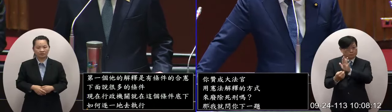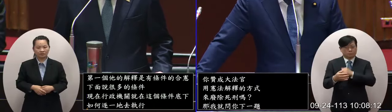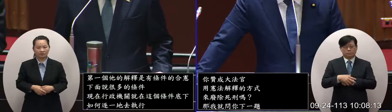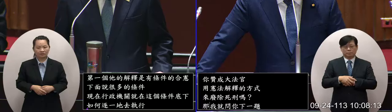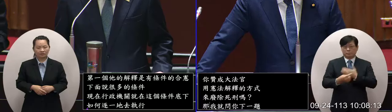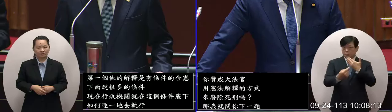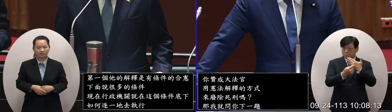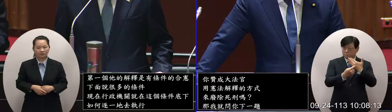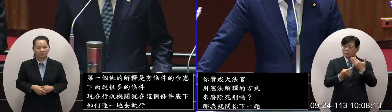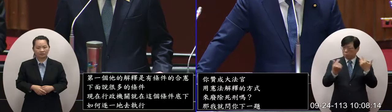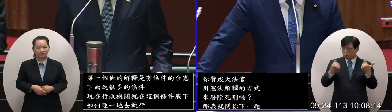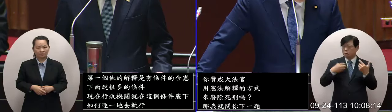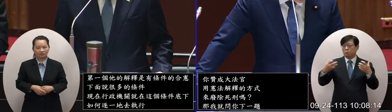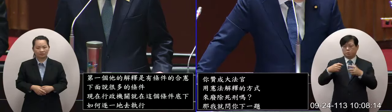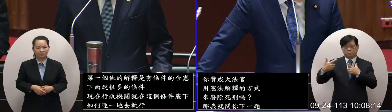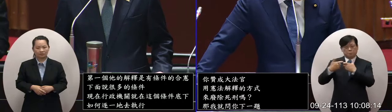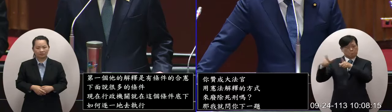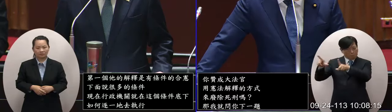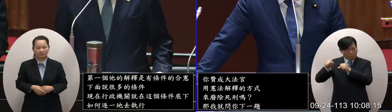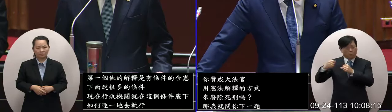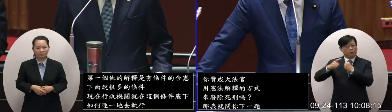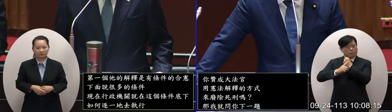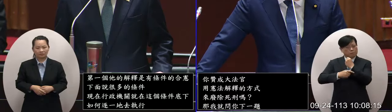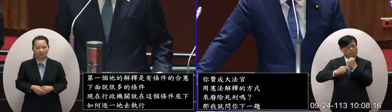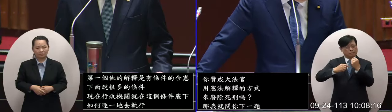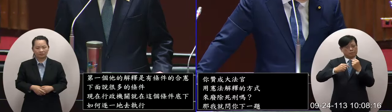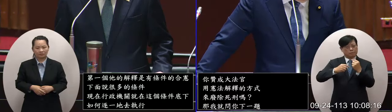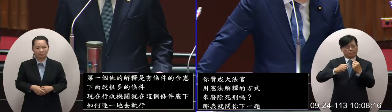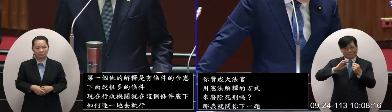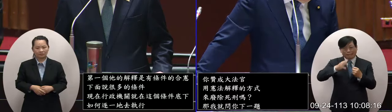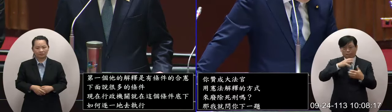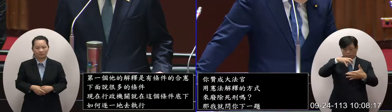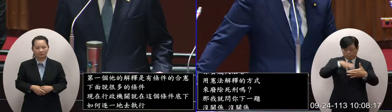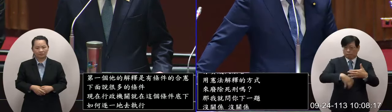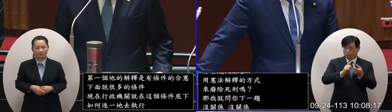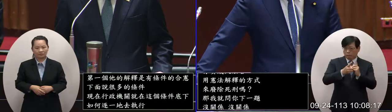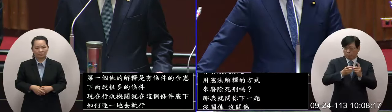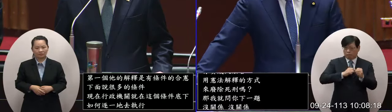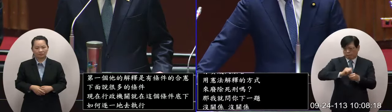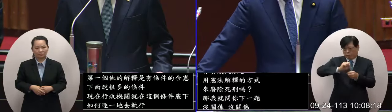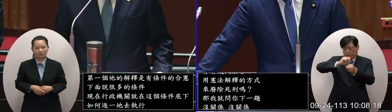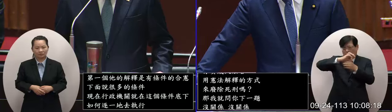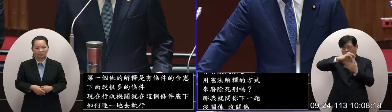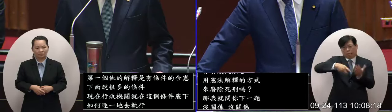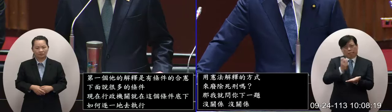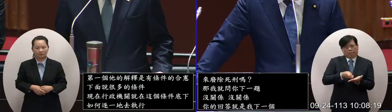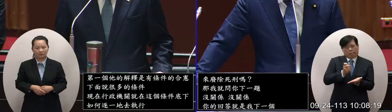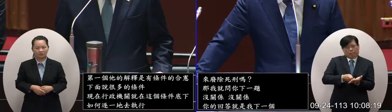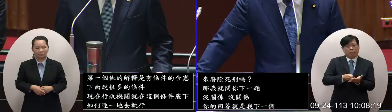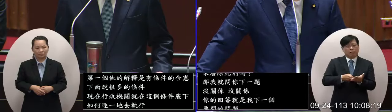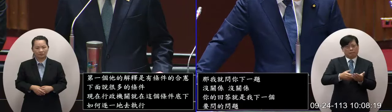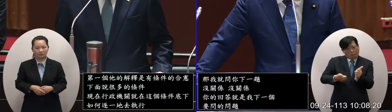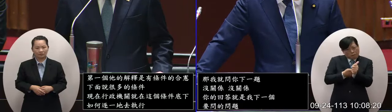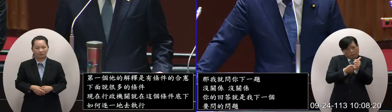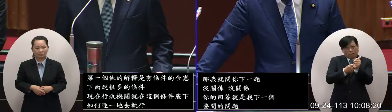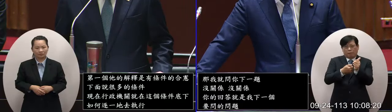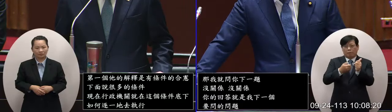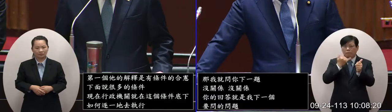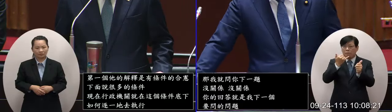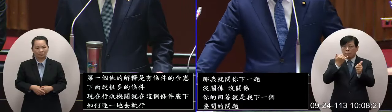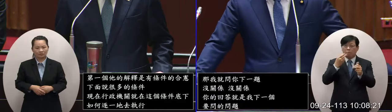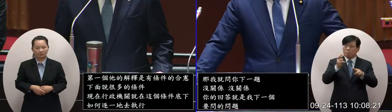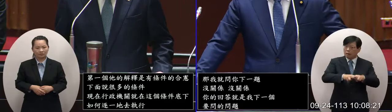表面说死刑合宪，但又有条件的方式设下18同人证的超高门槛，来达到实质